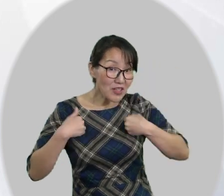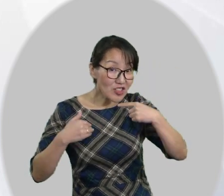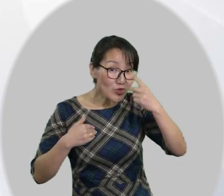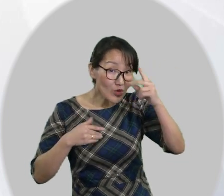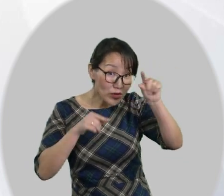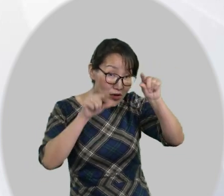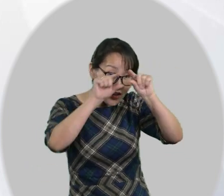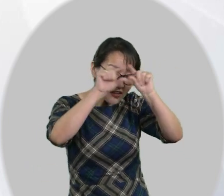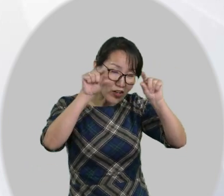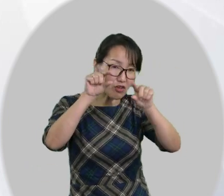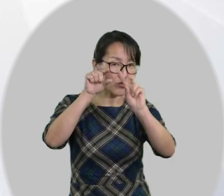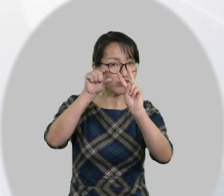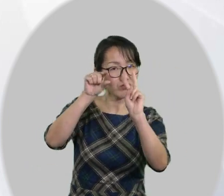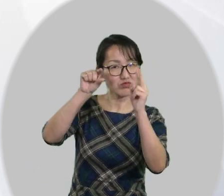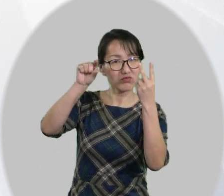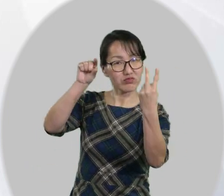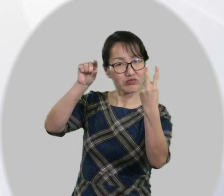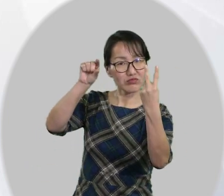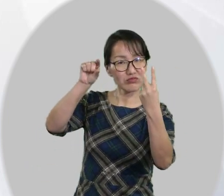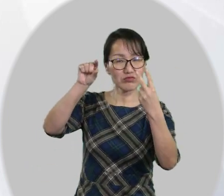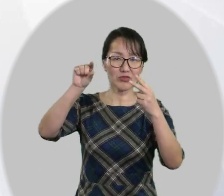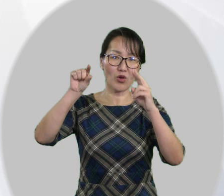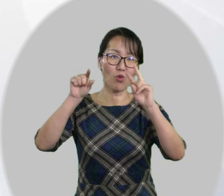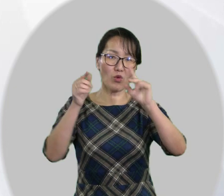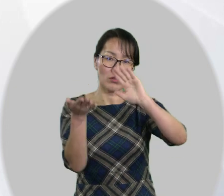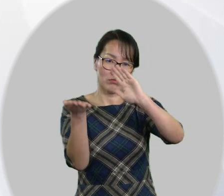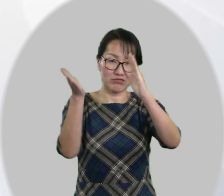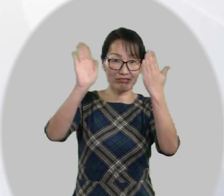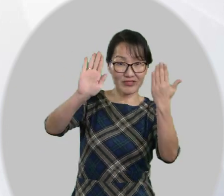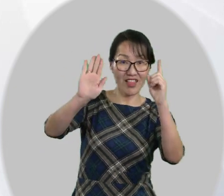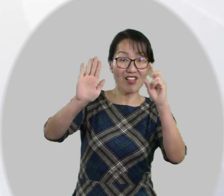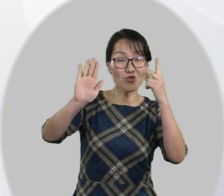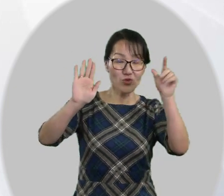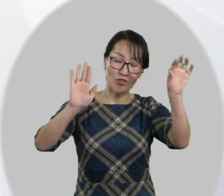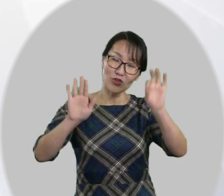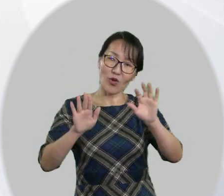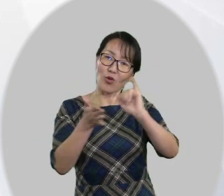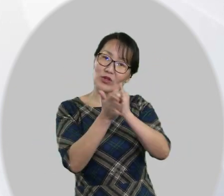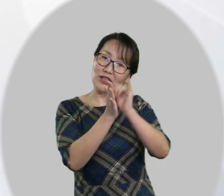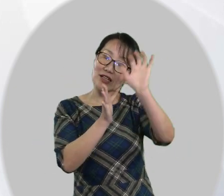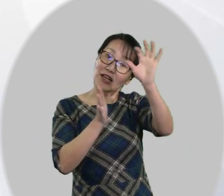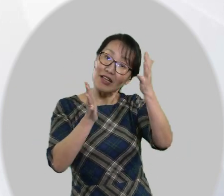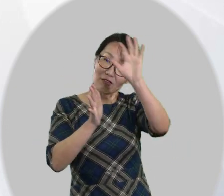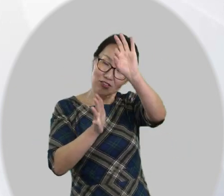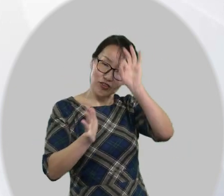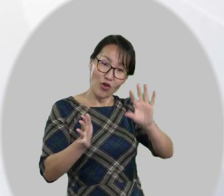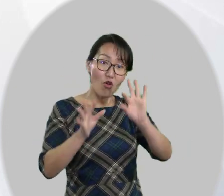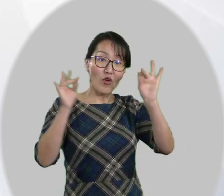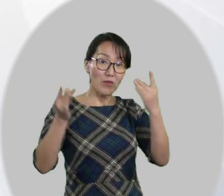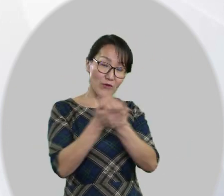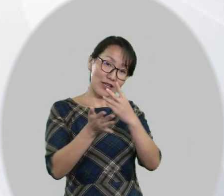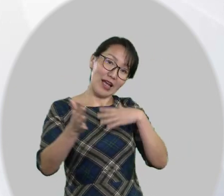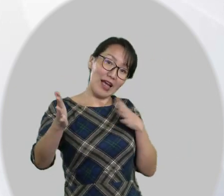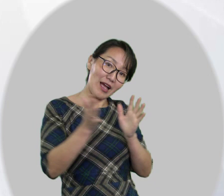хэл зүгээр орлуулан бичиж үзье. Утгын хувьд адил байна уу? Эсвэл өөр байна уу гэдгийг бүгдээрээ хамтдаа харцгаая.